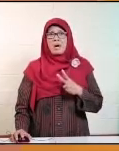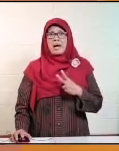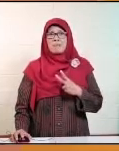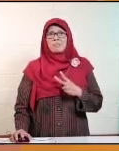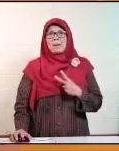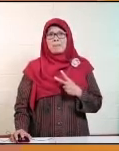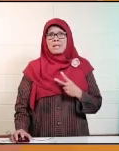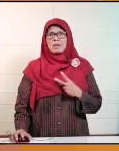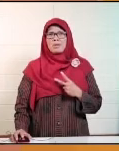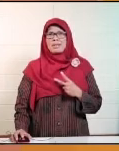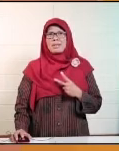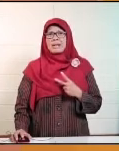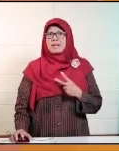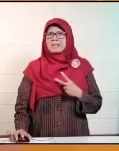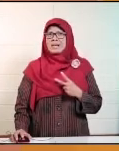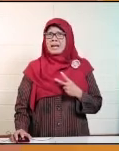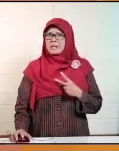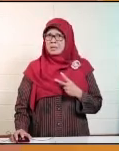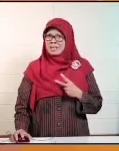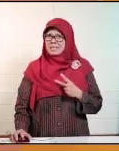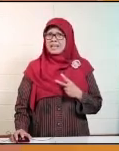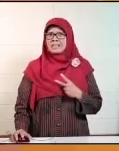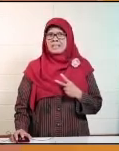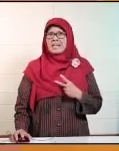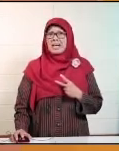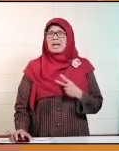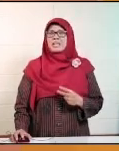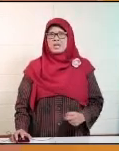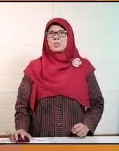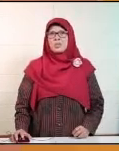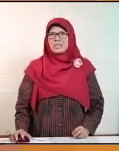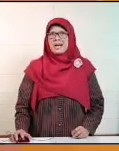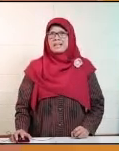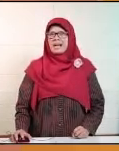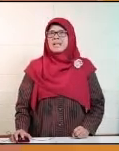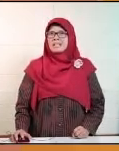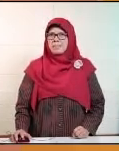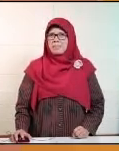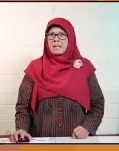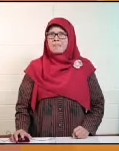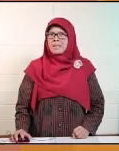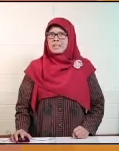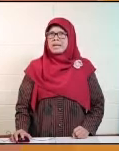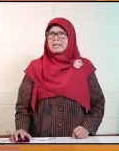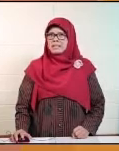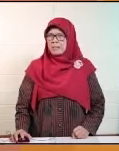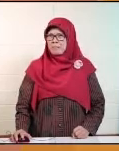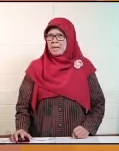Hai yang kedua periode remaja adolesens yaitu usia antara